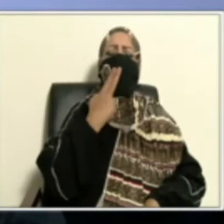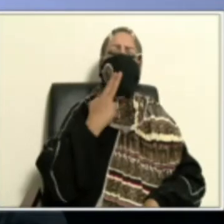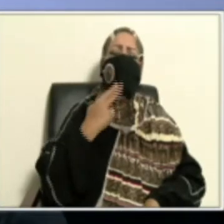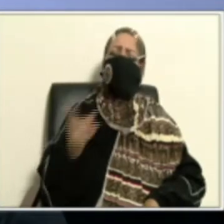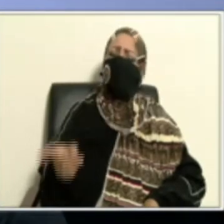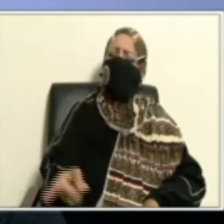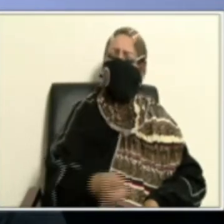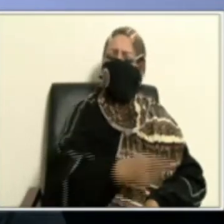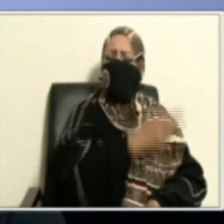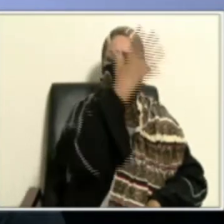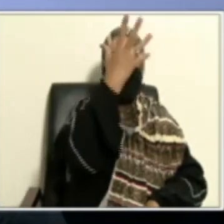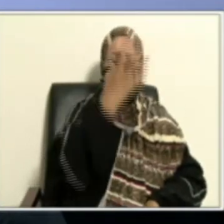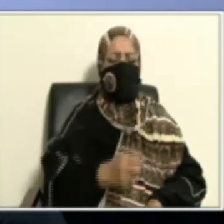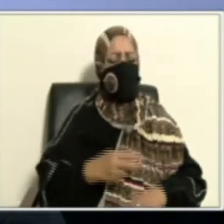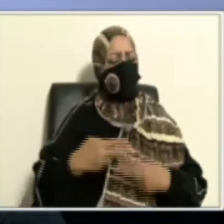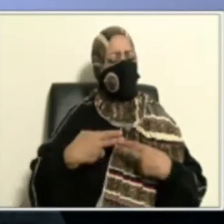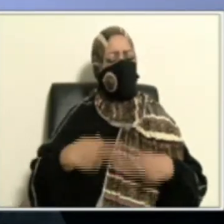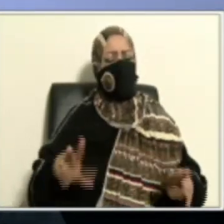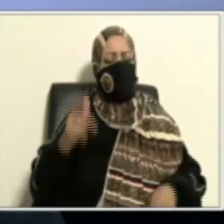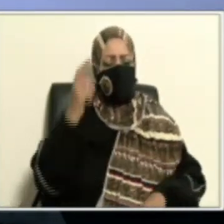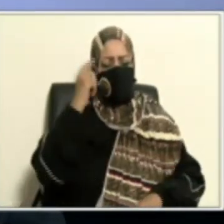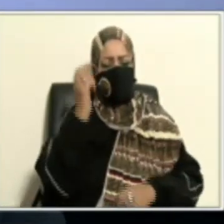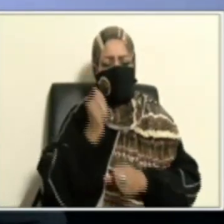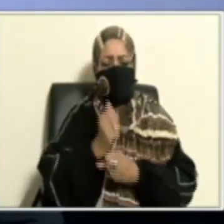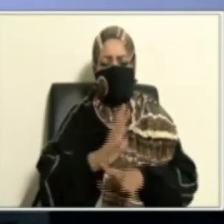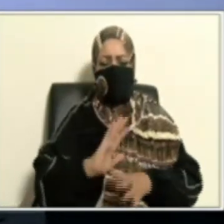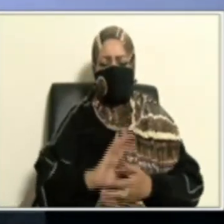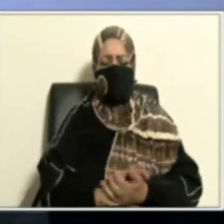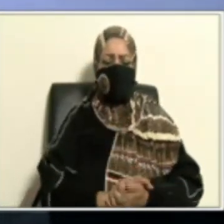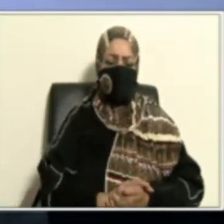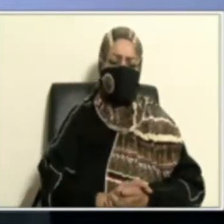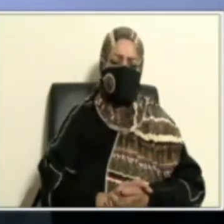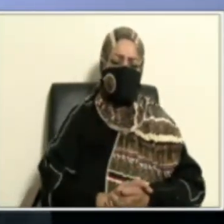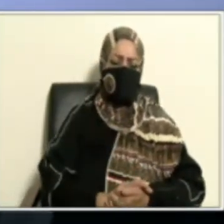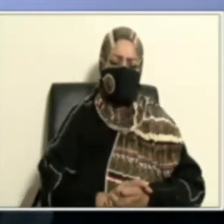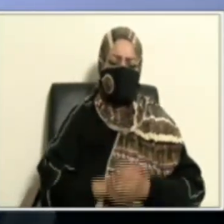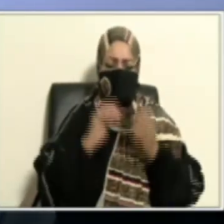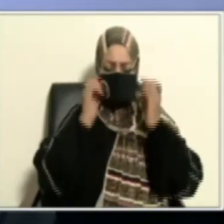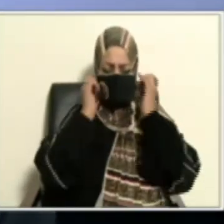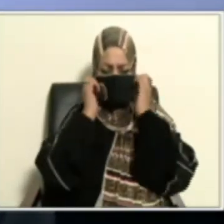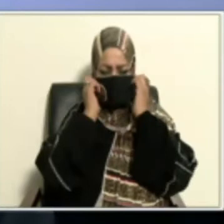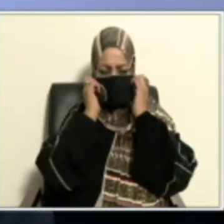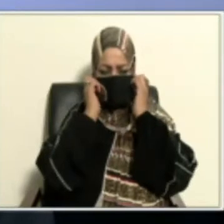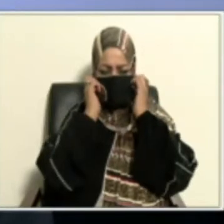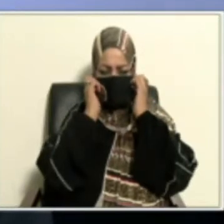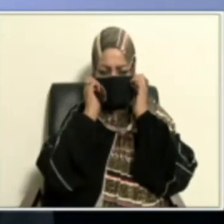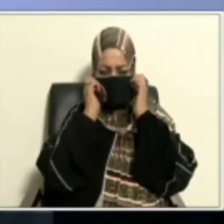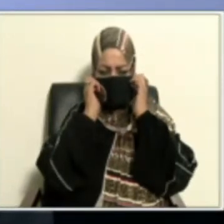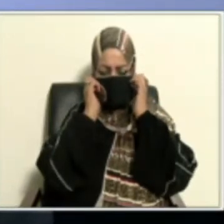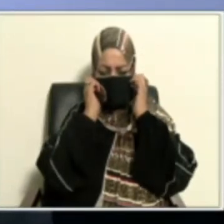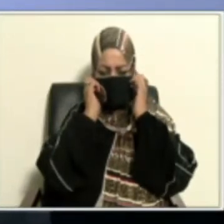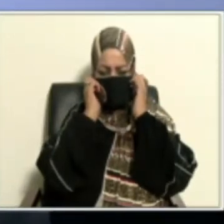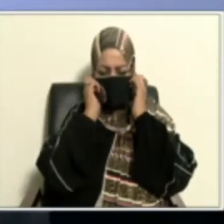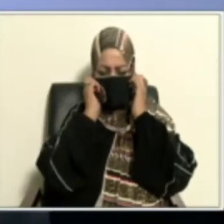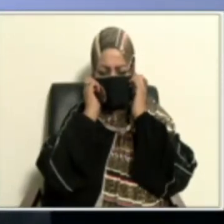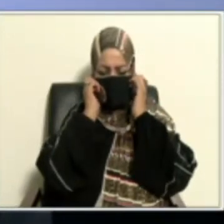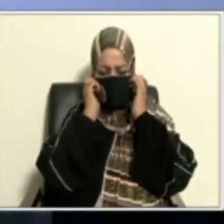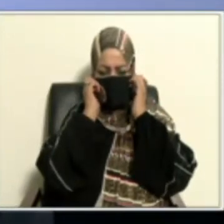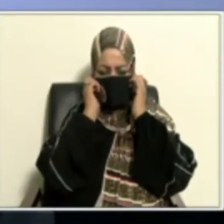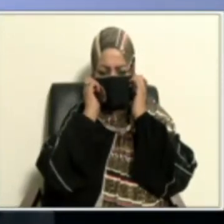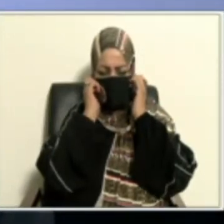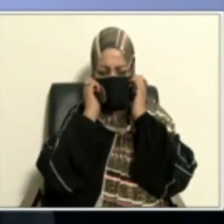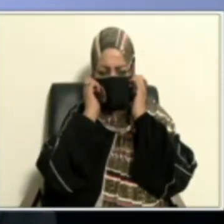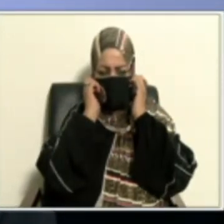هل تجوز الصلاة إذا حضر العشاء والأكل؟ الجواز بمعنى الصحة تجوز، هذا لا خلاف